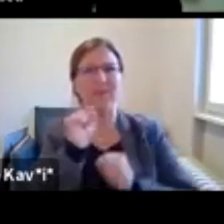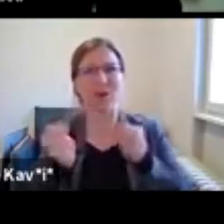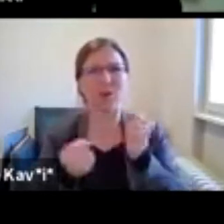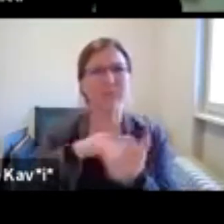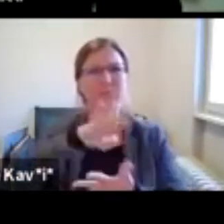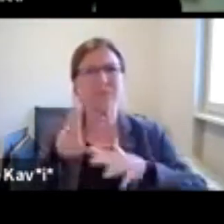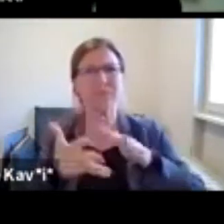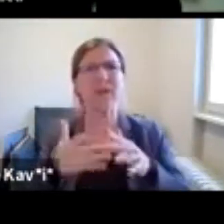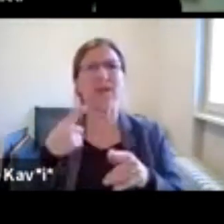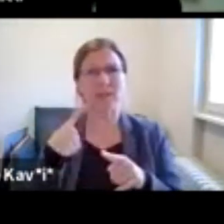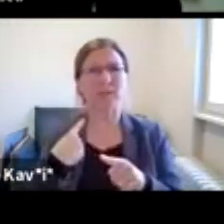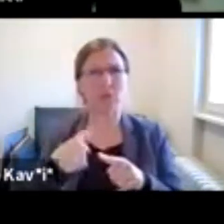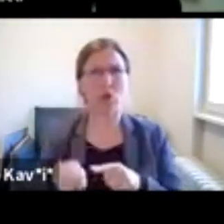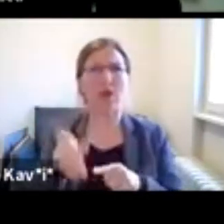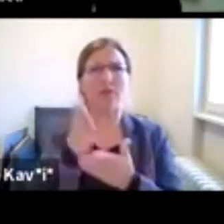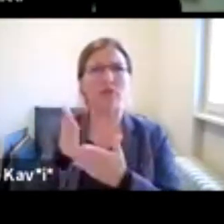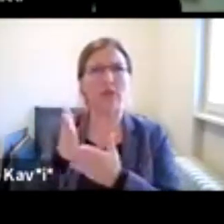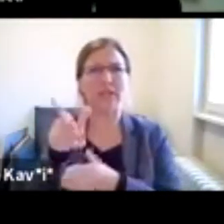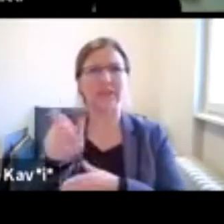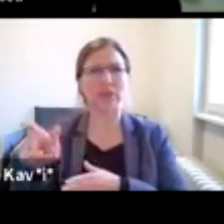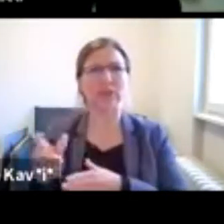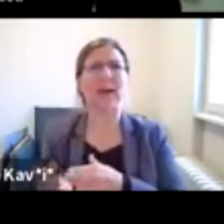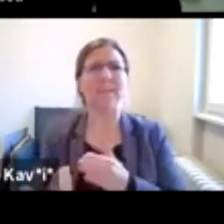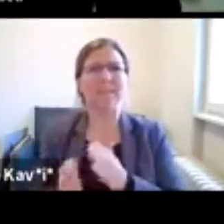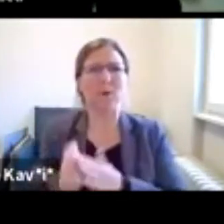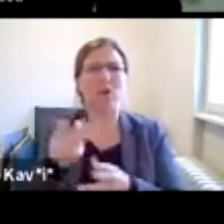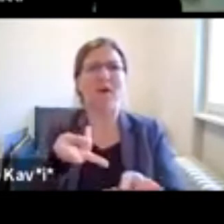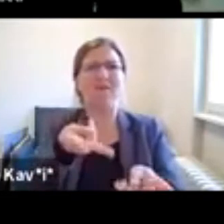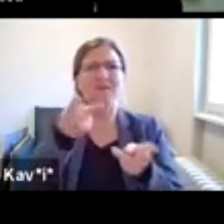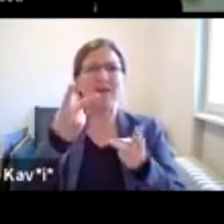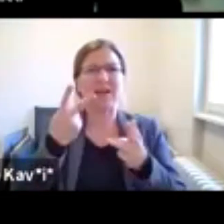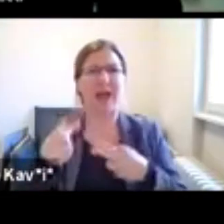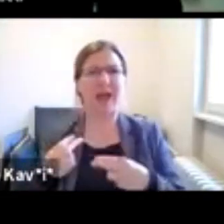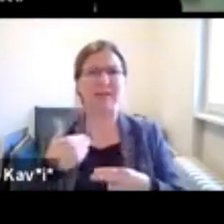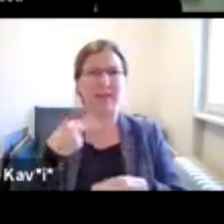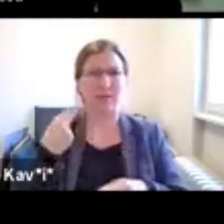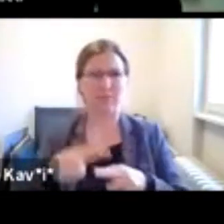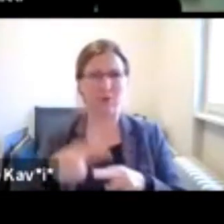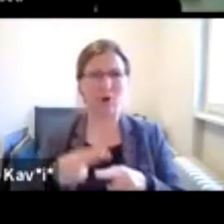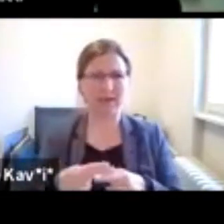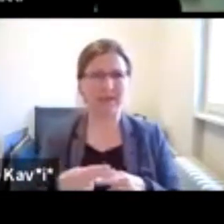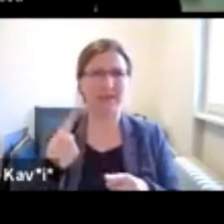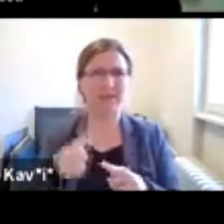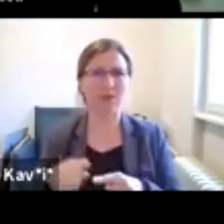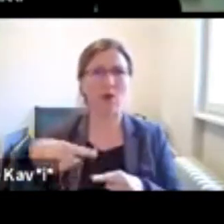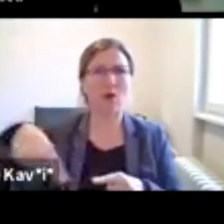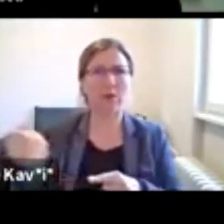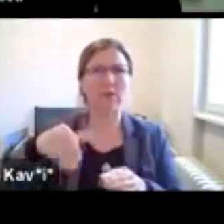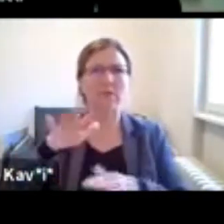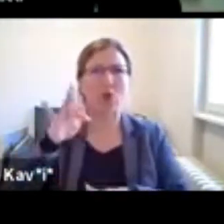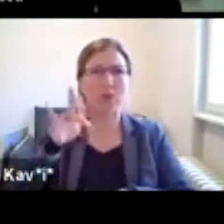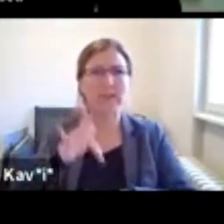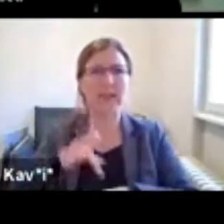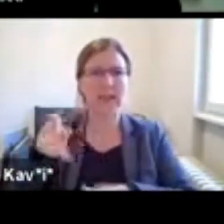ponovnim javljanjem simptoma bolesti zbog njihove visoke osjetljivosti na stres u usporedbi sa općom populacijom.